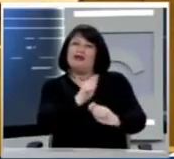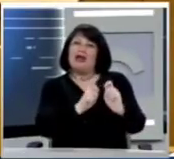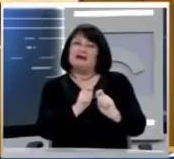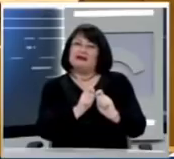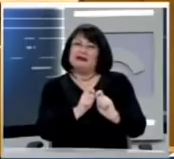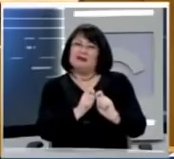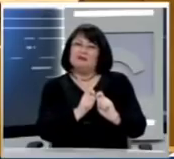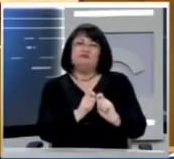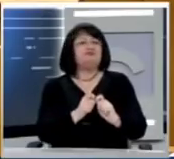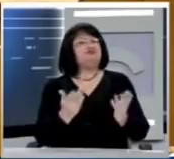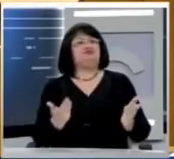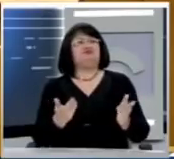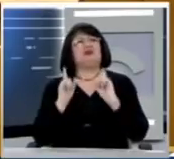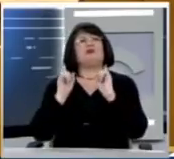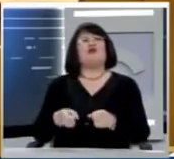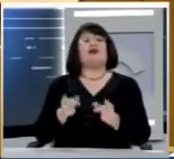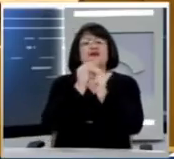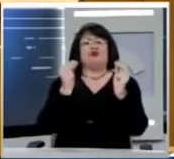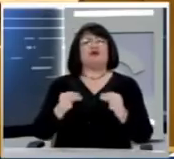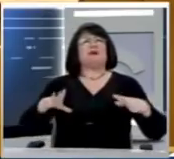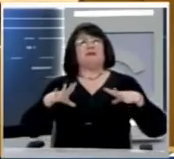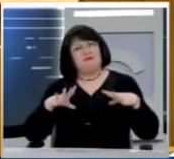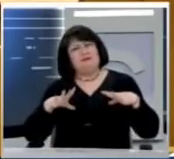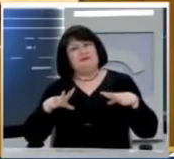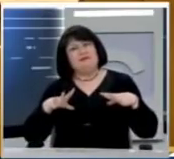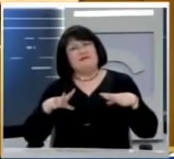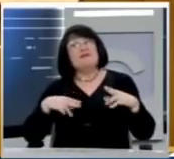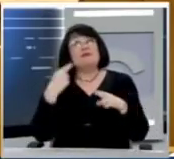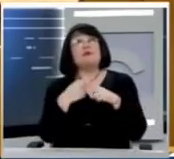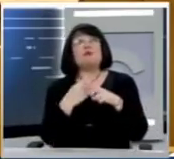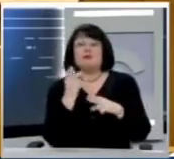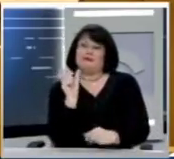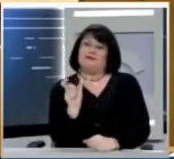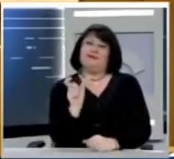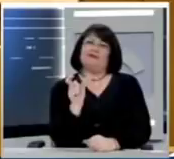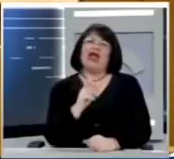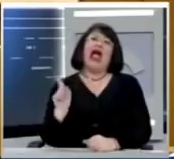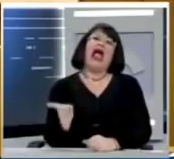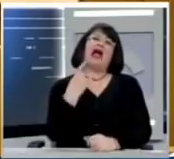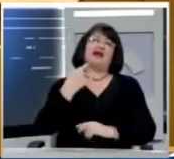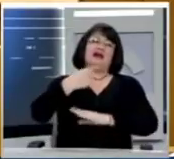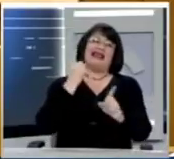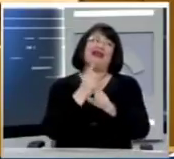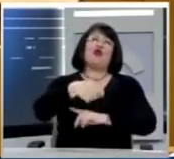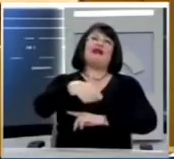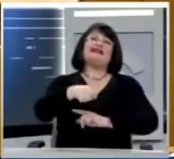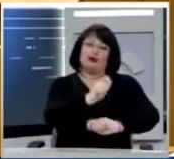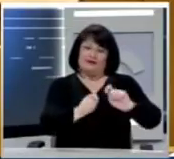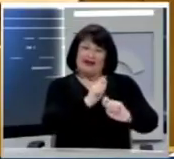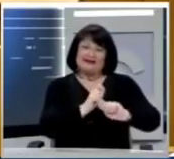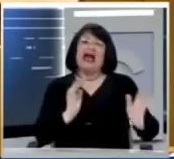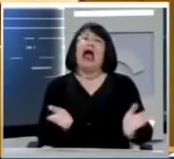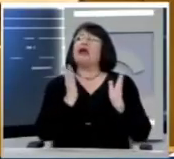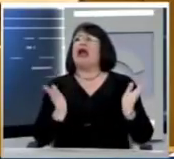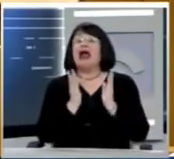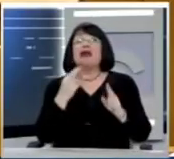όσο και αν έχετε εκ των προτέρων να αποφασίσει το αποτέλεσμα, η κρίσιμη λέξη, ακόμα και σε ειδικό δικαστήριο αν στήσετε, η